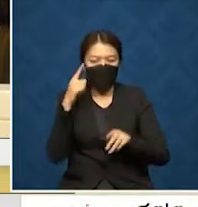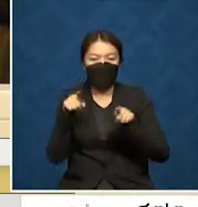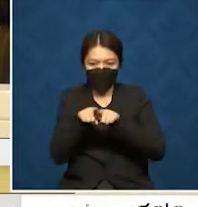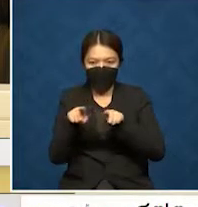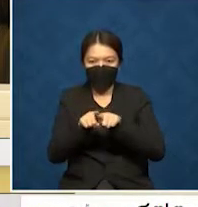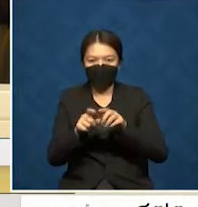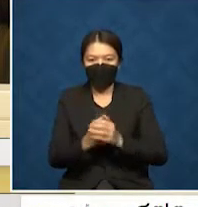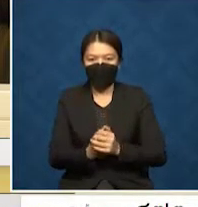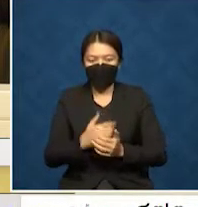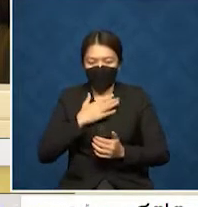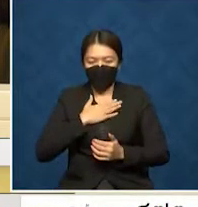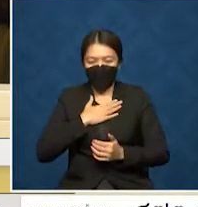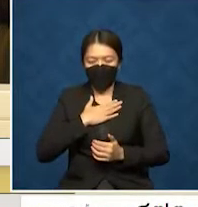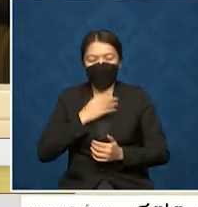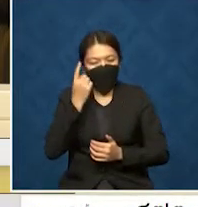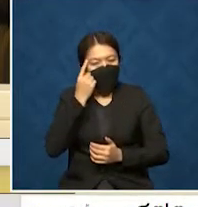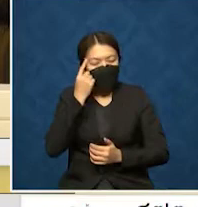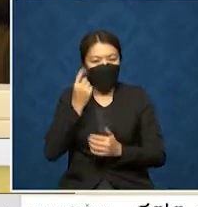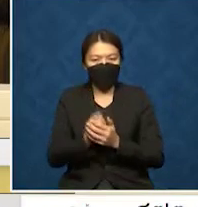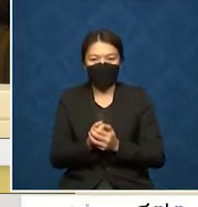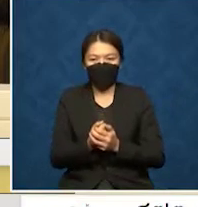นี้ซึ่งผมเกรงว่าท่าน